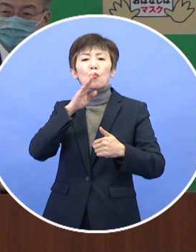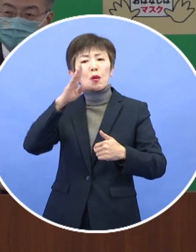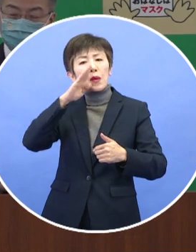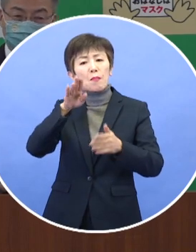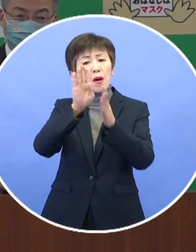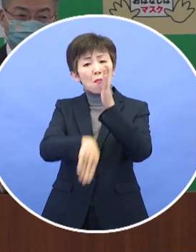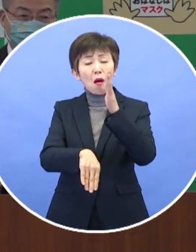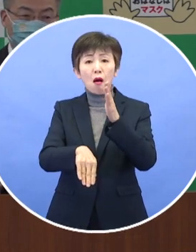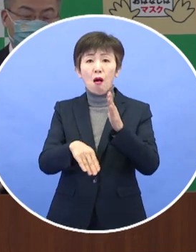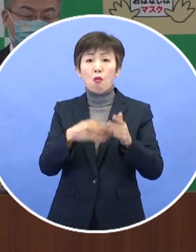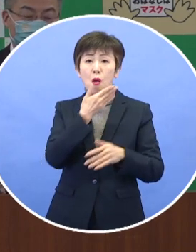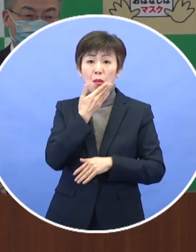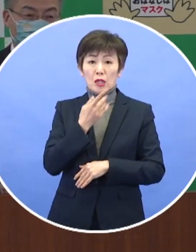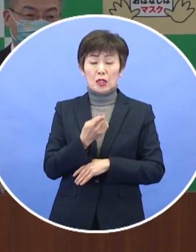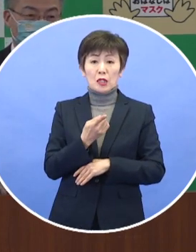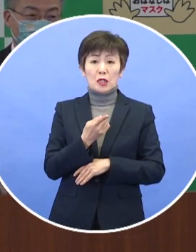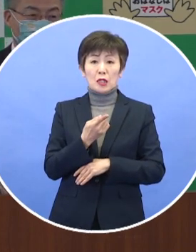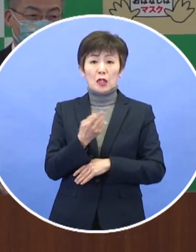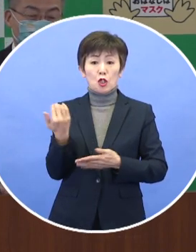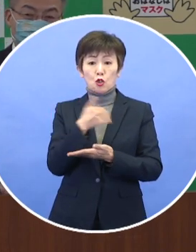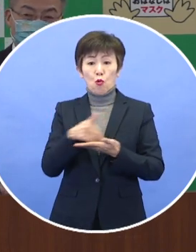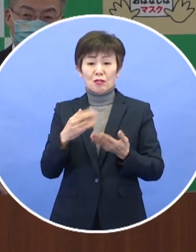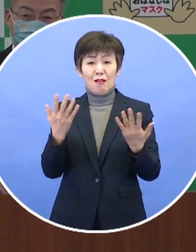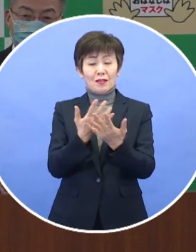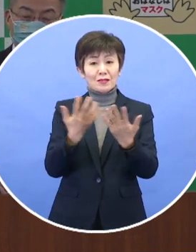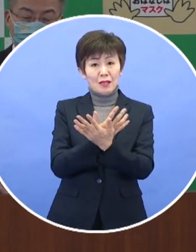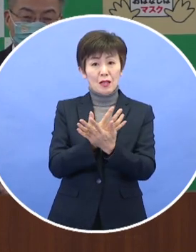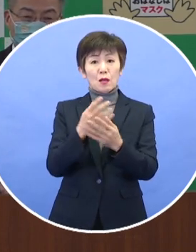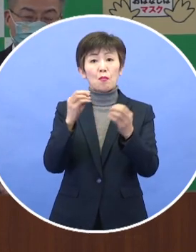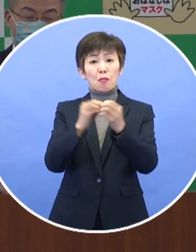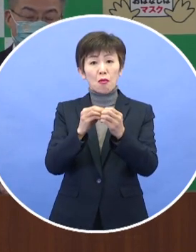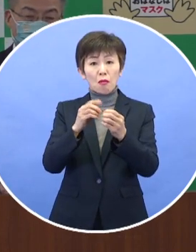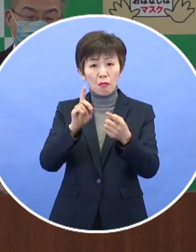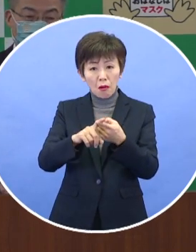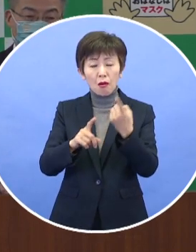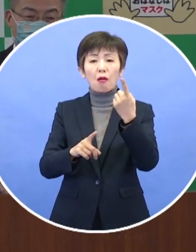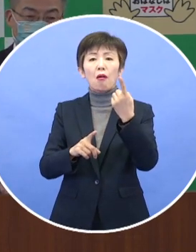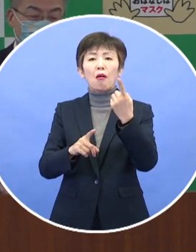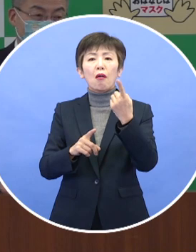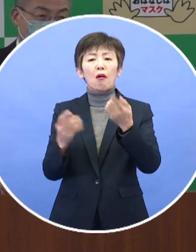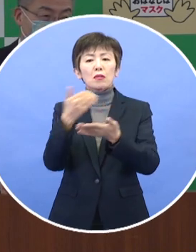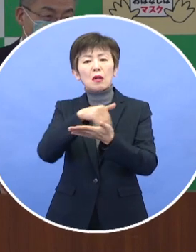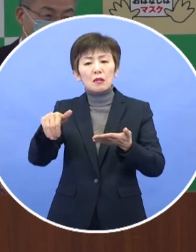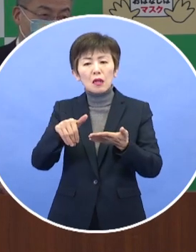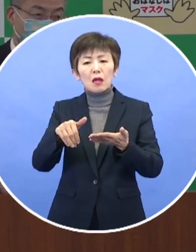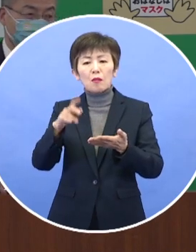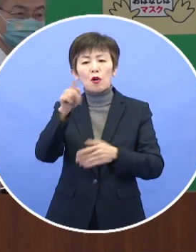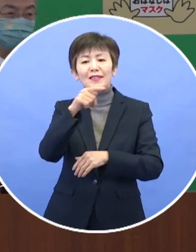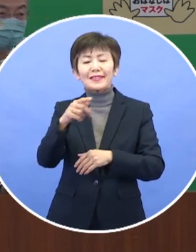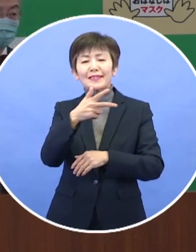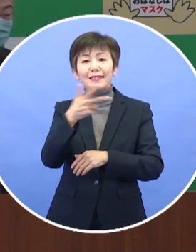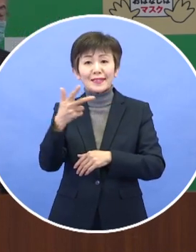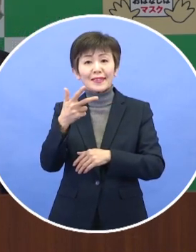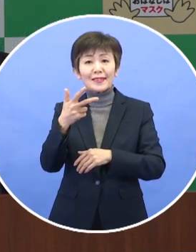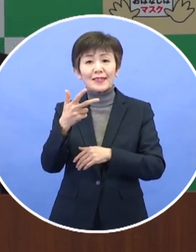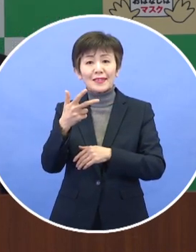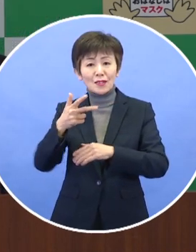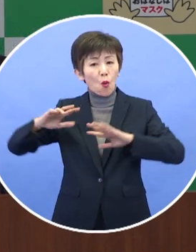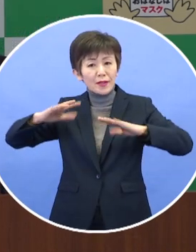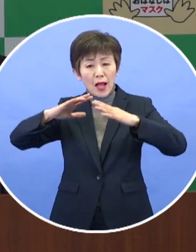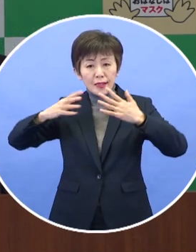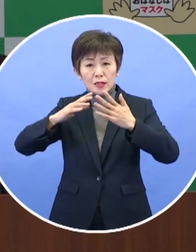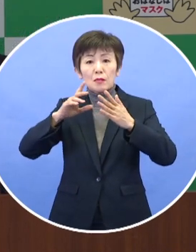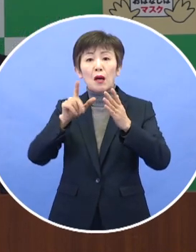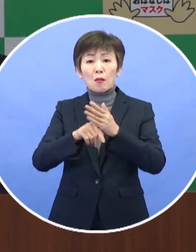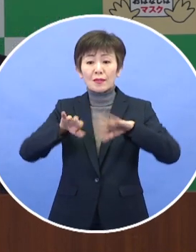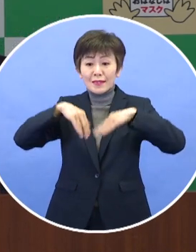ね。予算編成もですね、それから、予算査定も人事のヒアリングもですね、全部オンラ